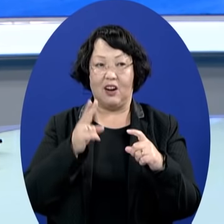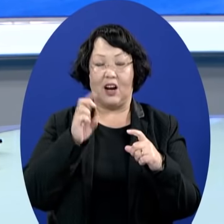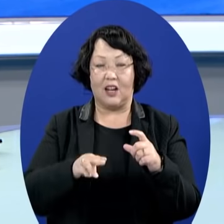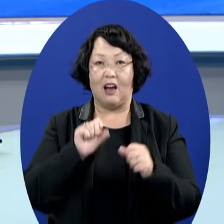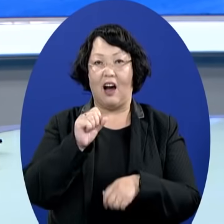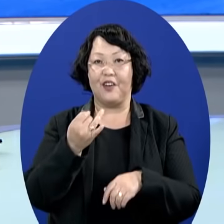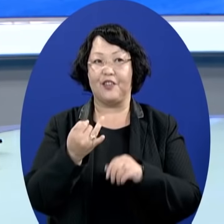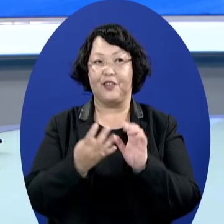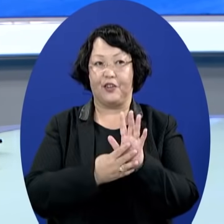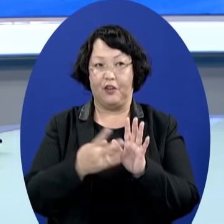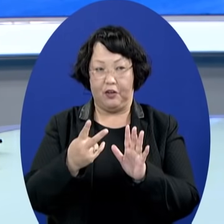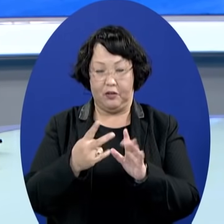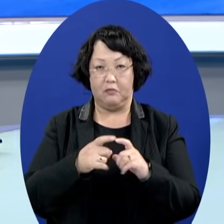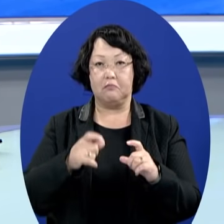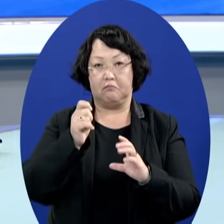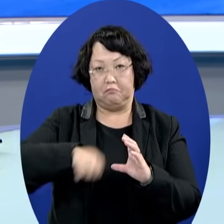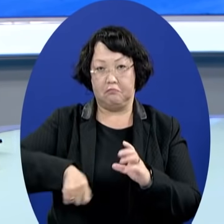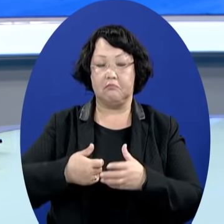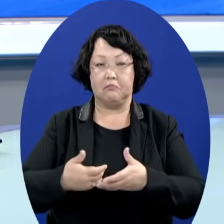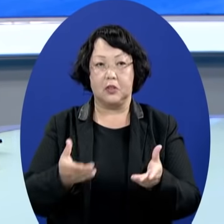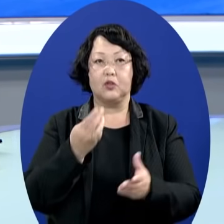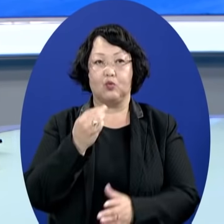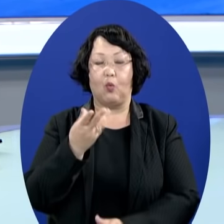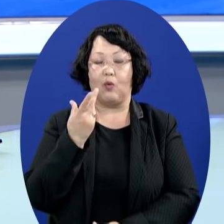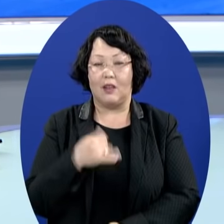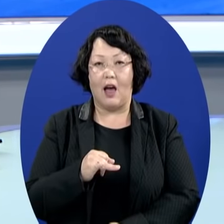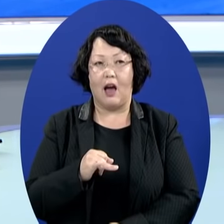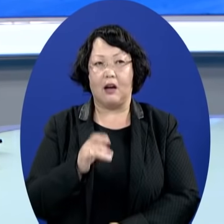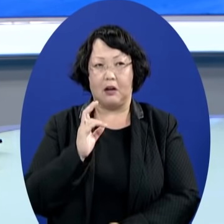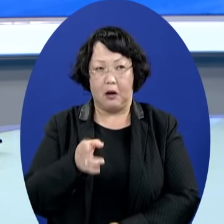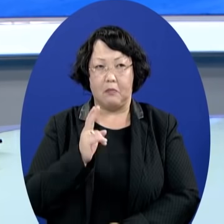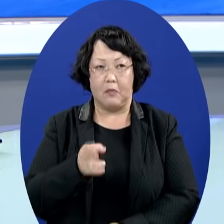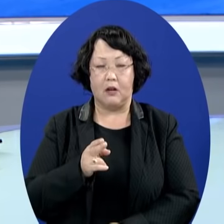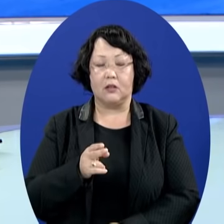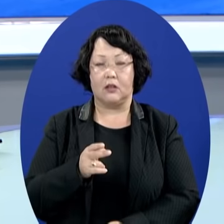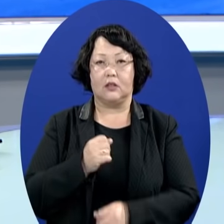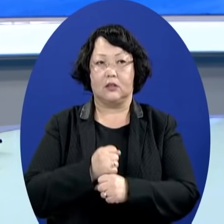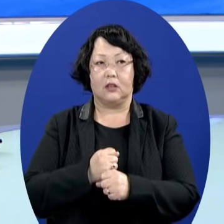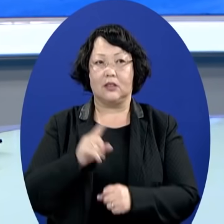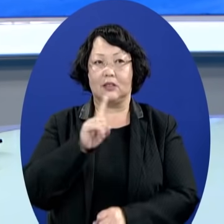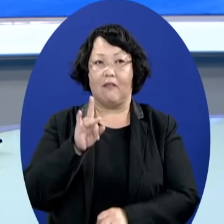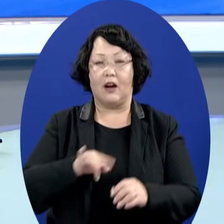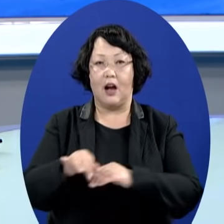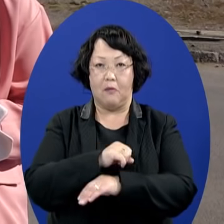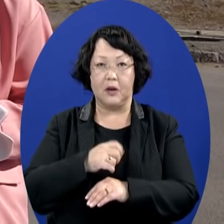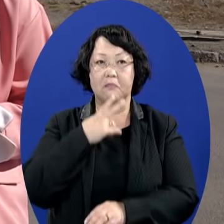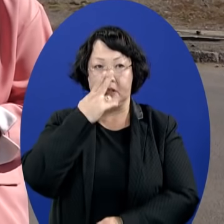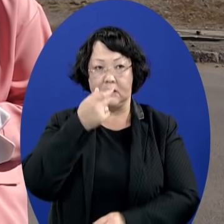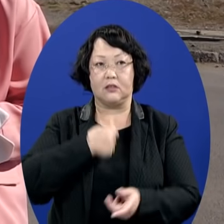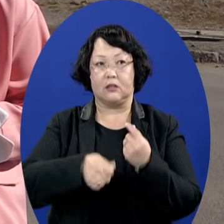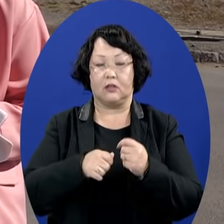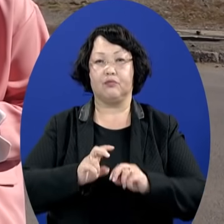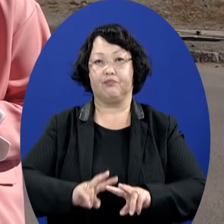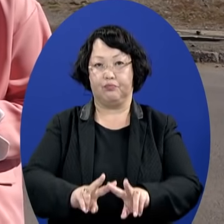байгаа бол Өвөрхангай аймагт зөвхөн шунхлаа компаний шатхуун түгээх станц ажиллаж байна. Харин Завхан аймаг шатхууны хомсдолд ороогүй байна.